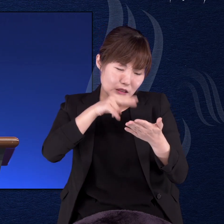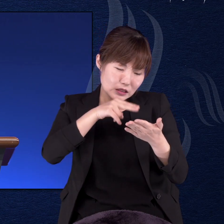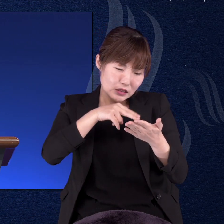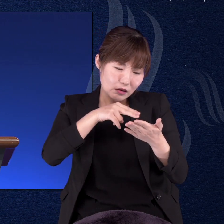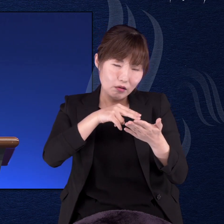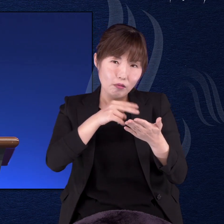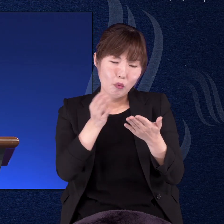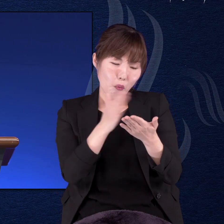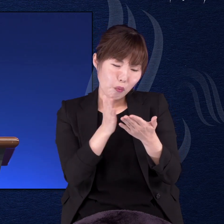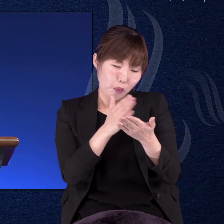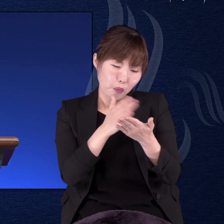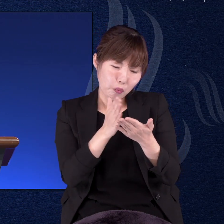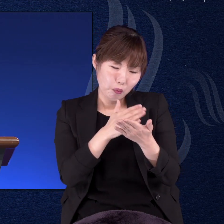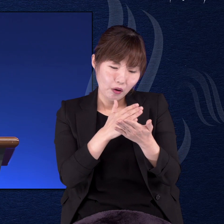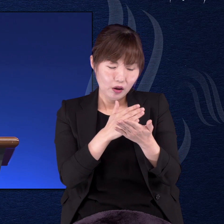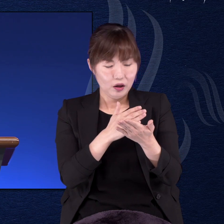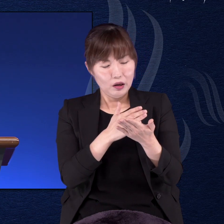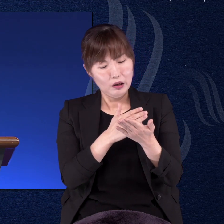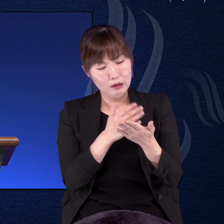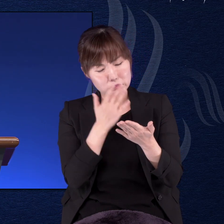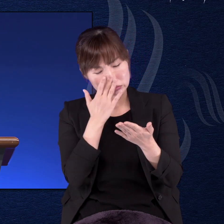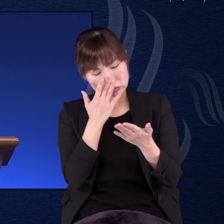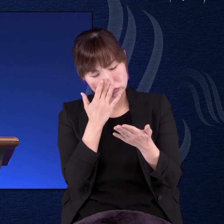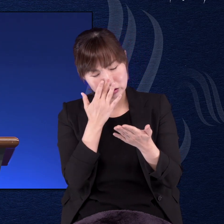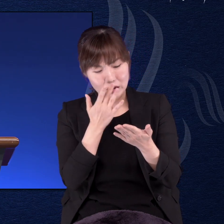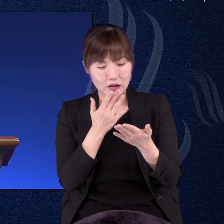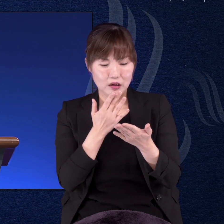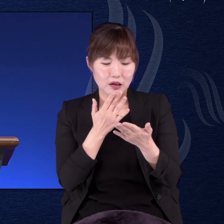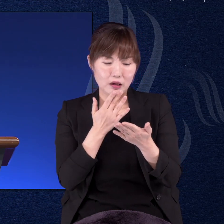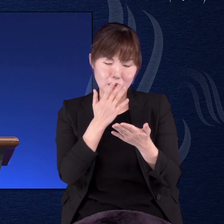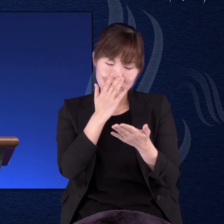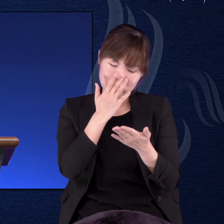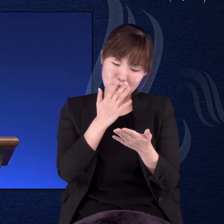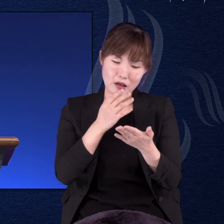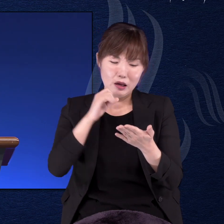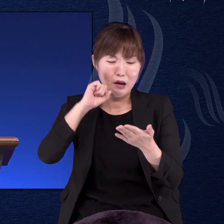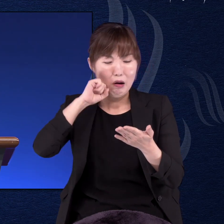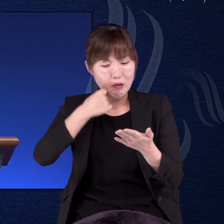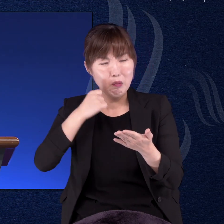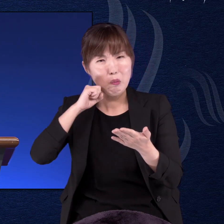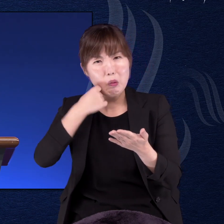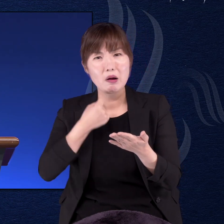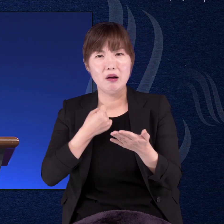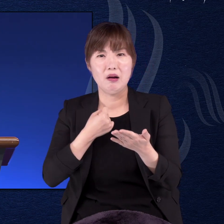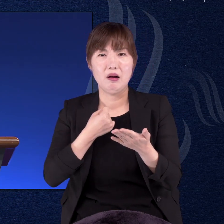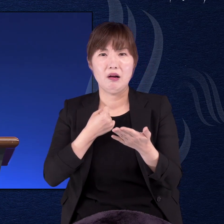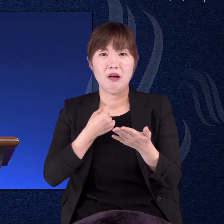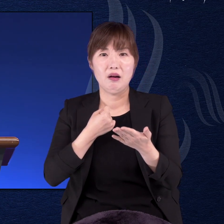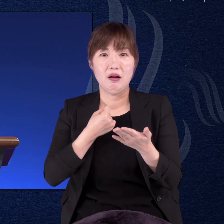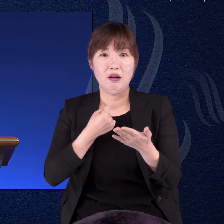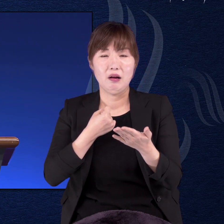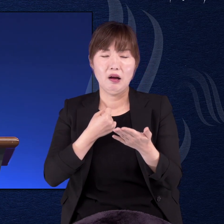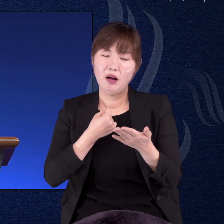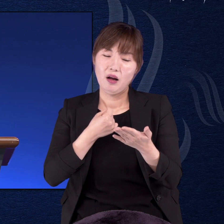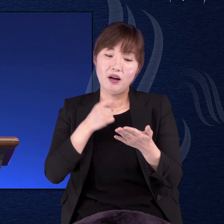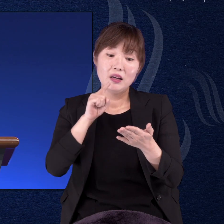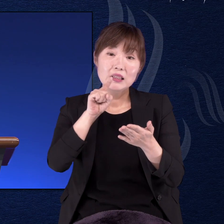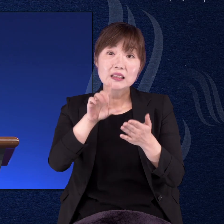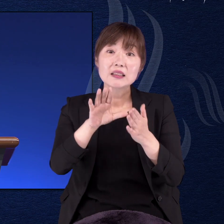읽어볼까? 하다가 왜 이렇게 누군가 누굴 낳고, 이런 거 똑같이 저도 경험을 해봤거든요. 근데 이상하게